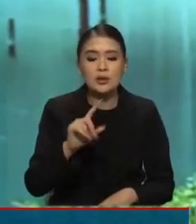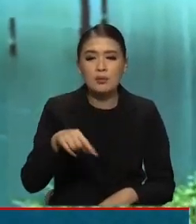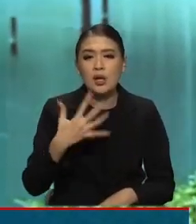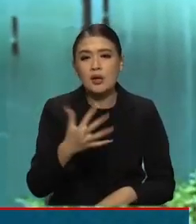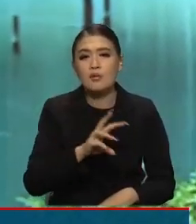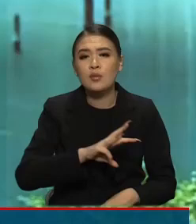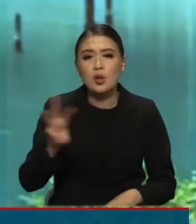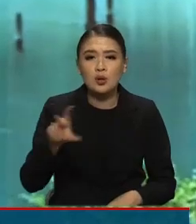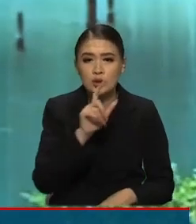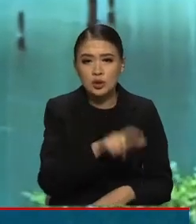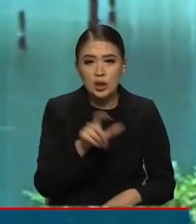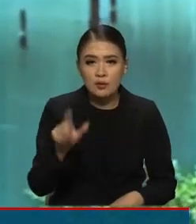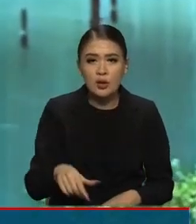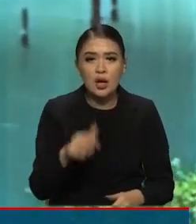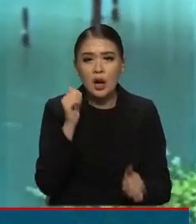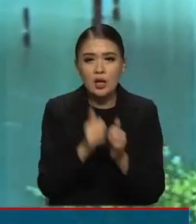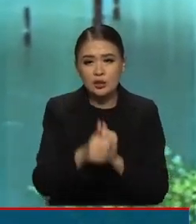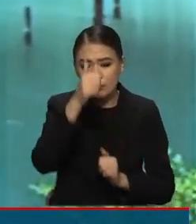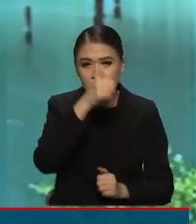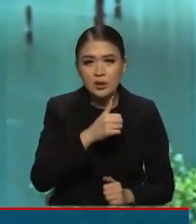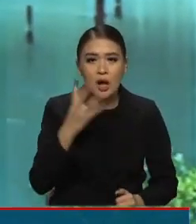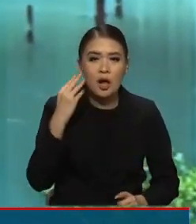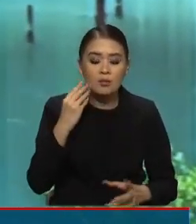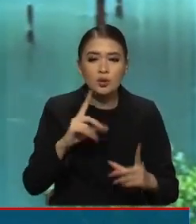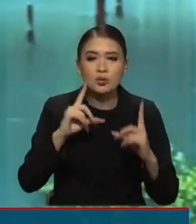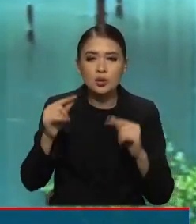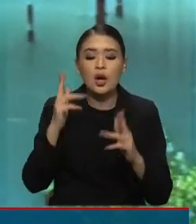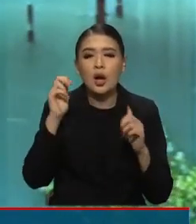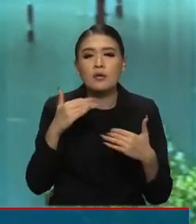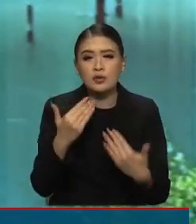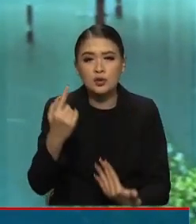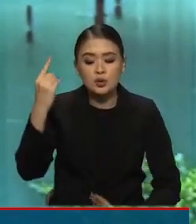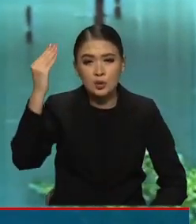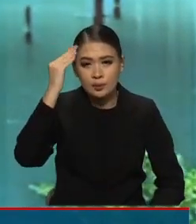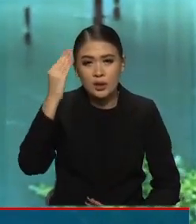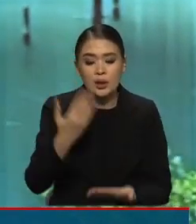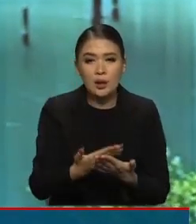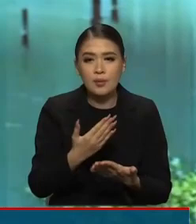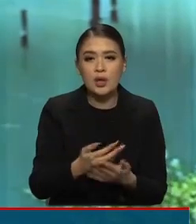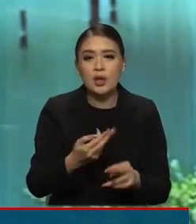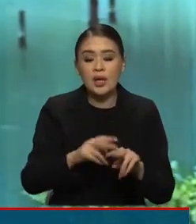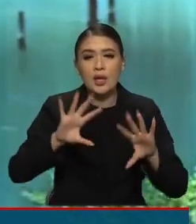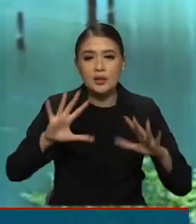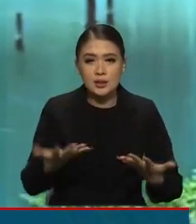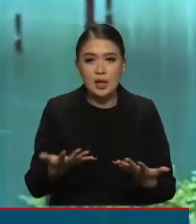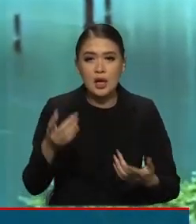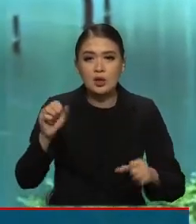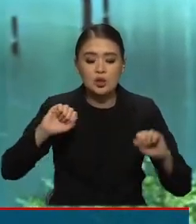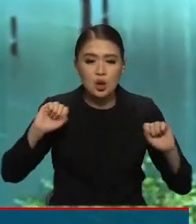человек в Алмату летает каждый месяц. Вот представьте себе, да? Если сделать такой поезд